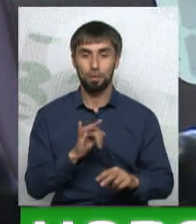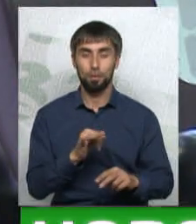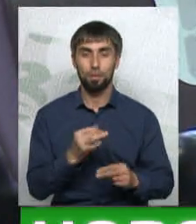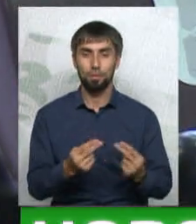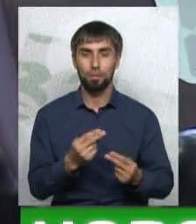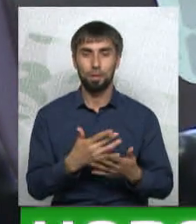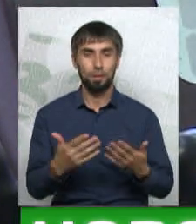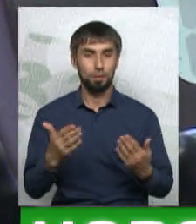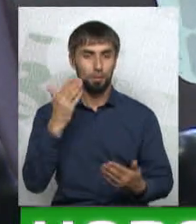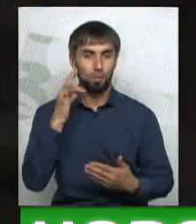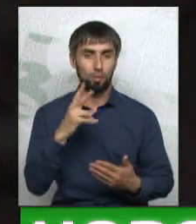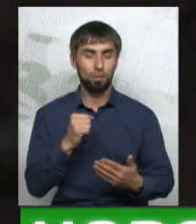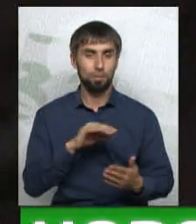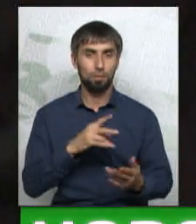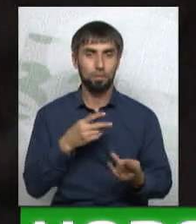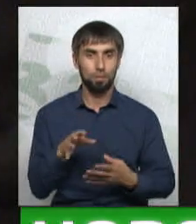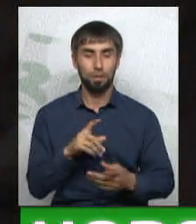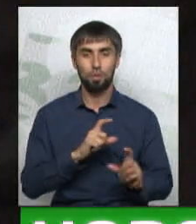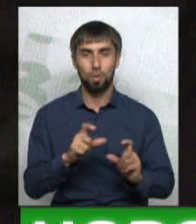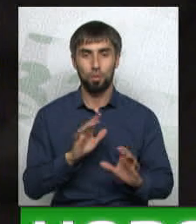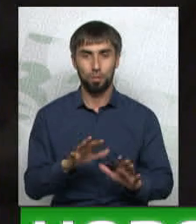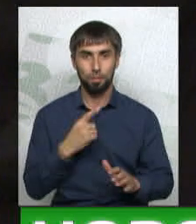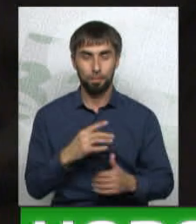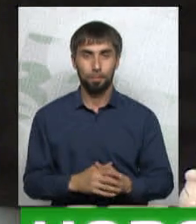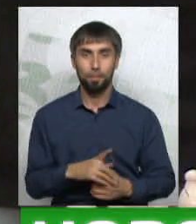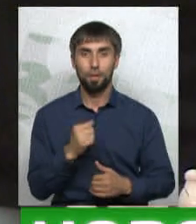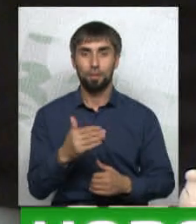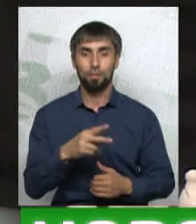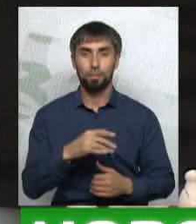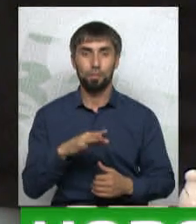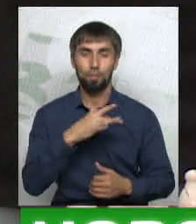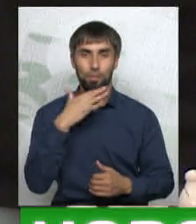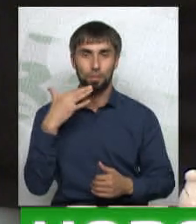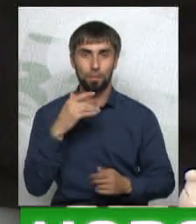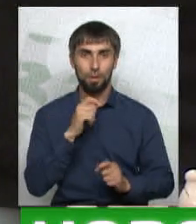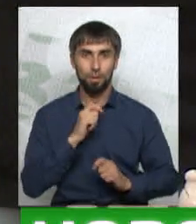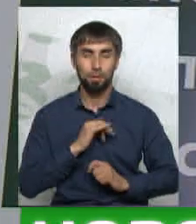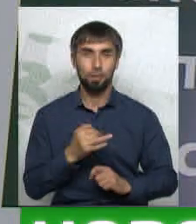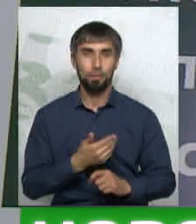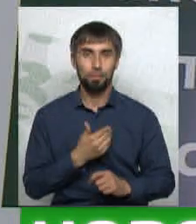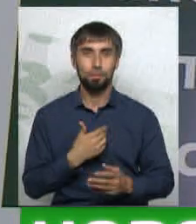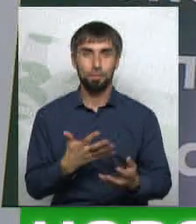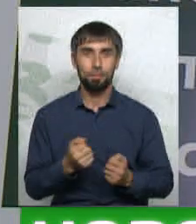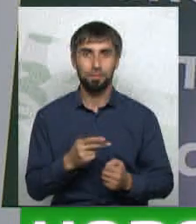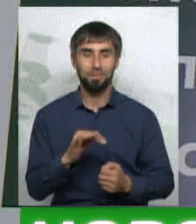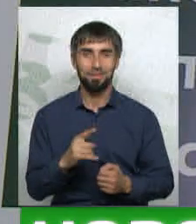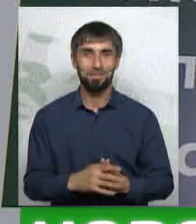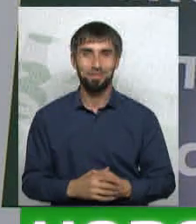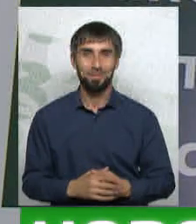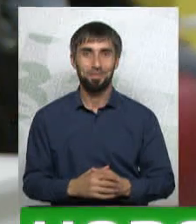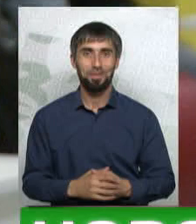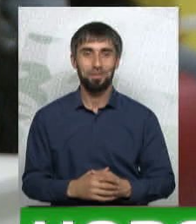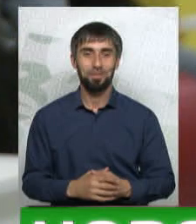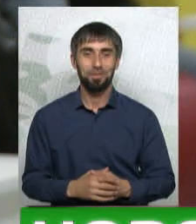игрушкам и другим развлечениям она предпочитает шахматные фигурки. За ее плечами множество наград и желание взять призовое место в этом